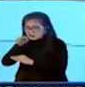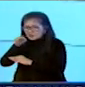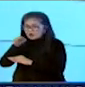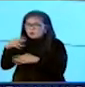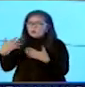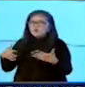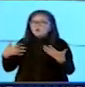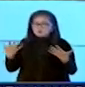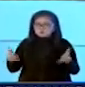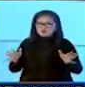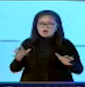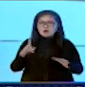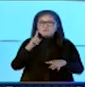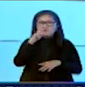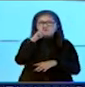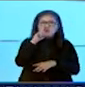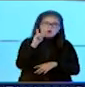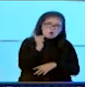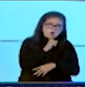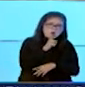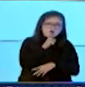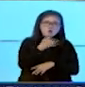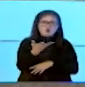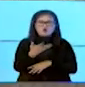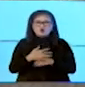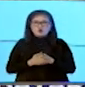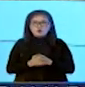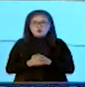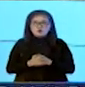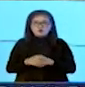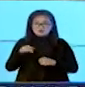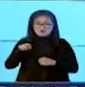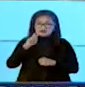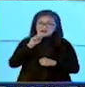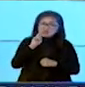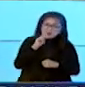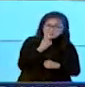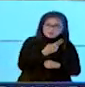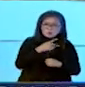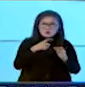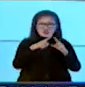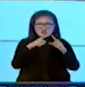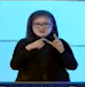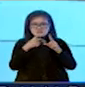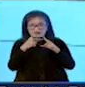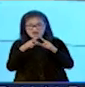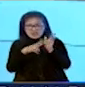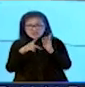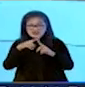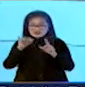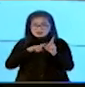Rich ini hanyalah penipu ulung tak hanya berusaha menipu Ashanty dan Anang terkait pembelian rumah mewah